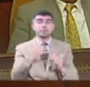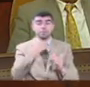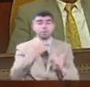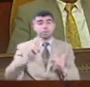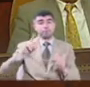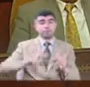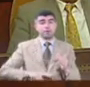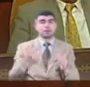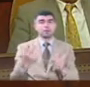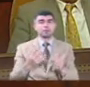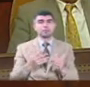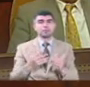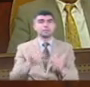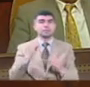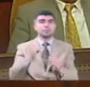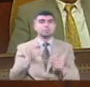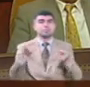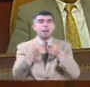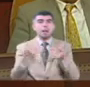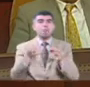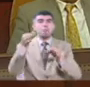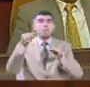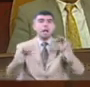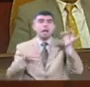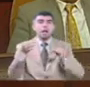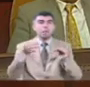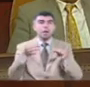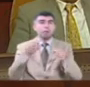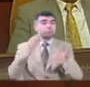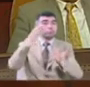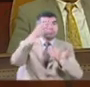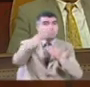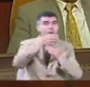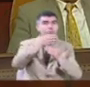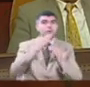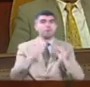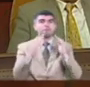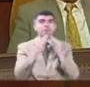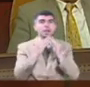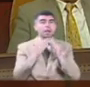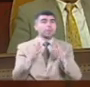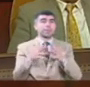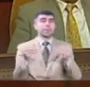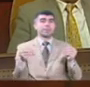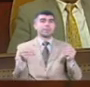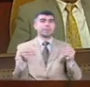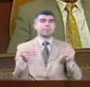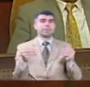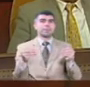الوزير المحترم ديال الأحكام القضائية تكمن في تنفيذها، كيف أن حكم